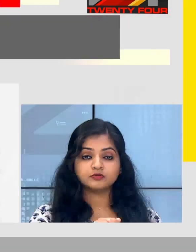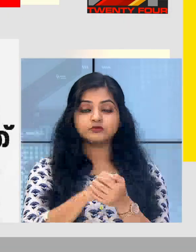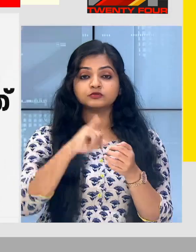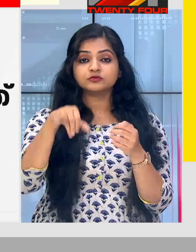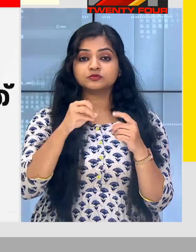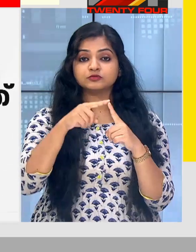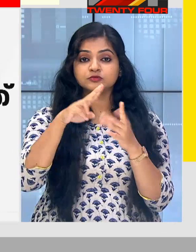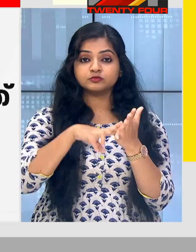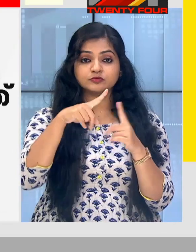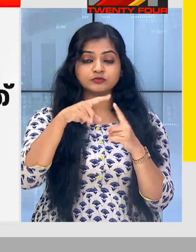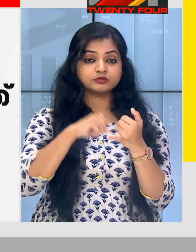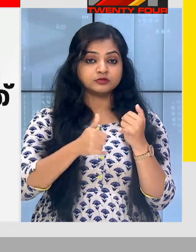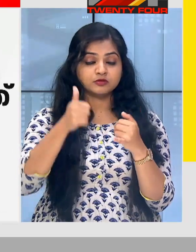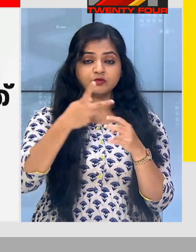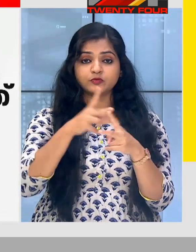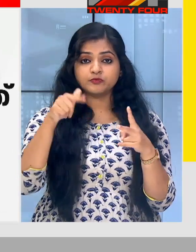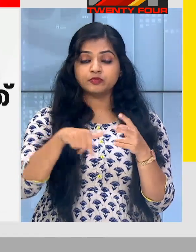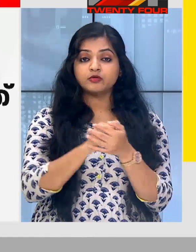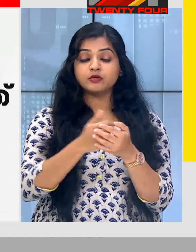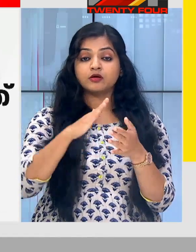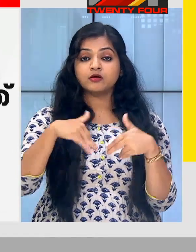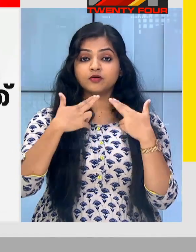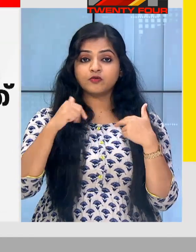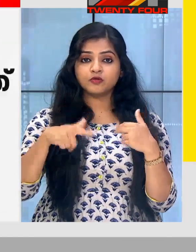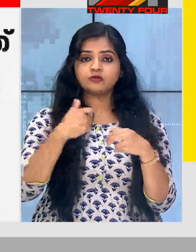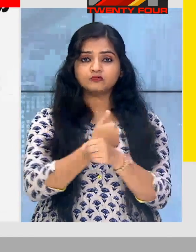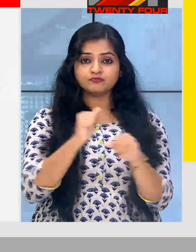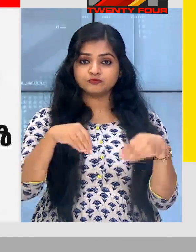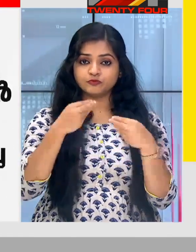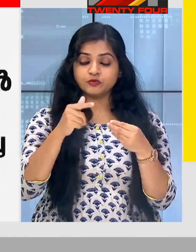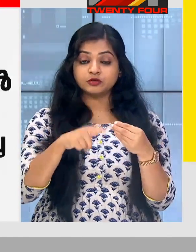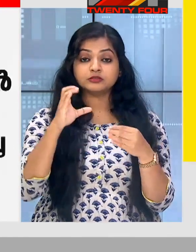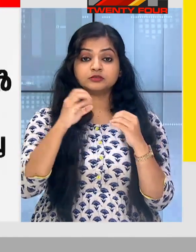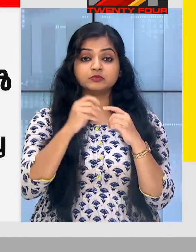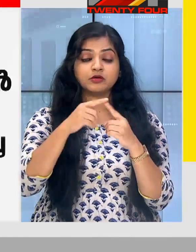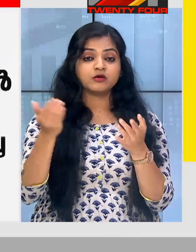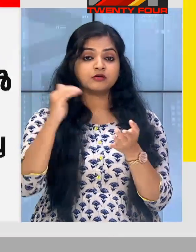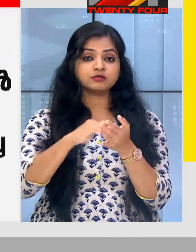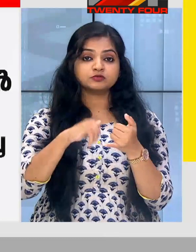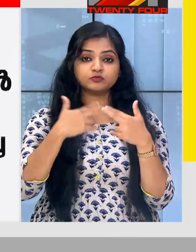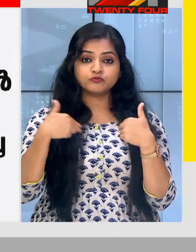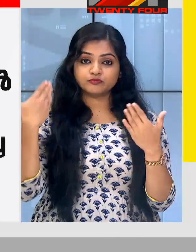എ ഫ്രാൻസിസ് എന്നിവരെ കുറ്റവിമുക്തരാക്കിയ ഹൈക്കോടതി ഉത്തരവിനെതിരായി സിബിഐ നൽകിയ ഹർജിയും ഒപ്പം തന്നെ